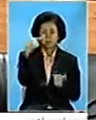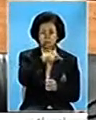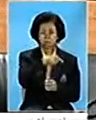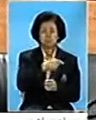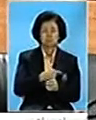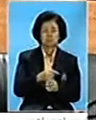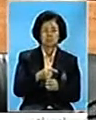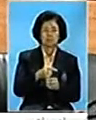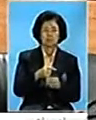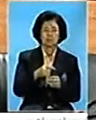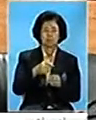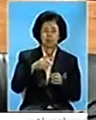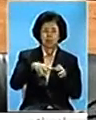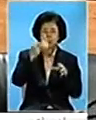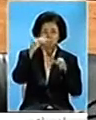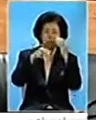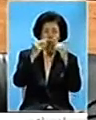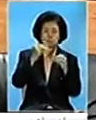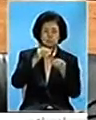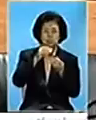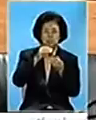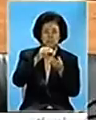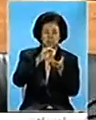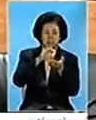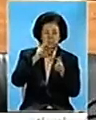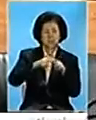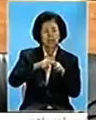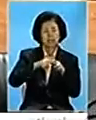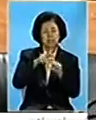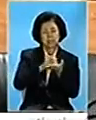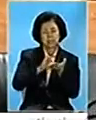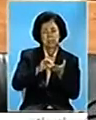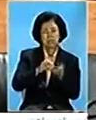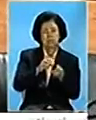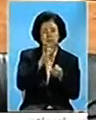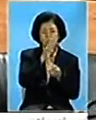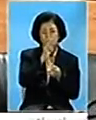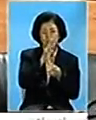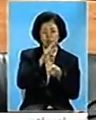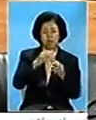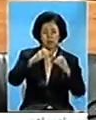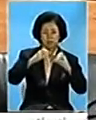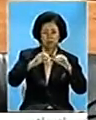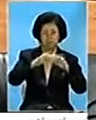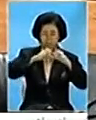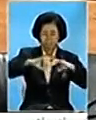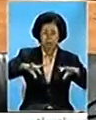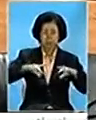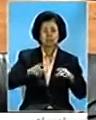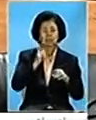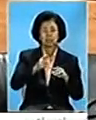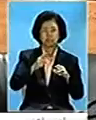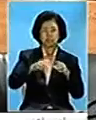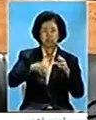ข้อมูลนั่งเทียนเขียนสื่อไปวิจารณ์ฝ่ายค้านเนี่ยทั้งที่ข้อมูลนั้นมันเป็นข้อมูลที่คาดเคลื่อน